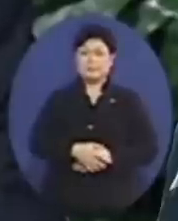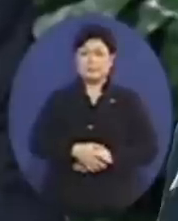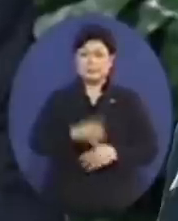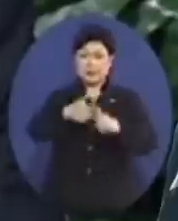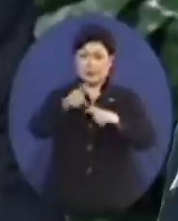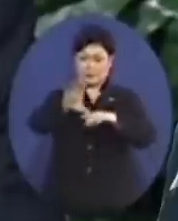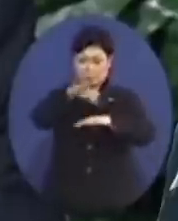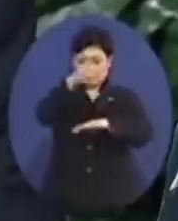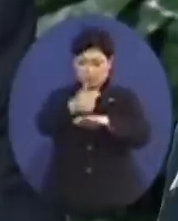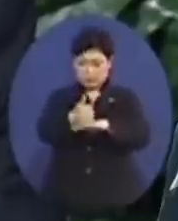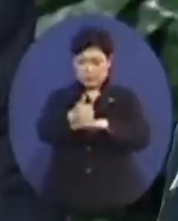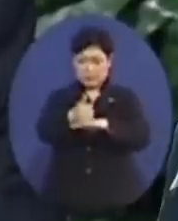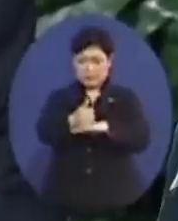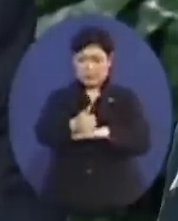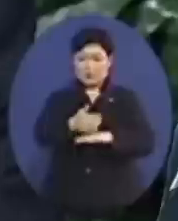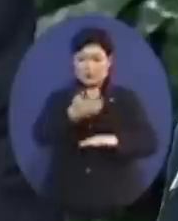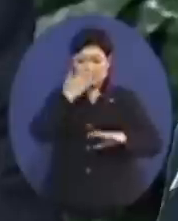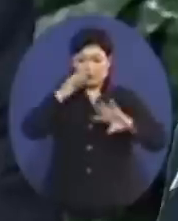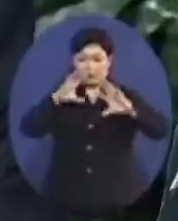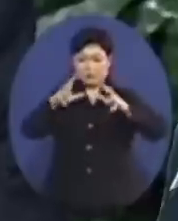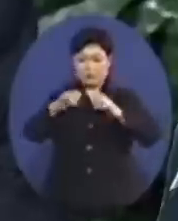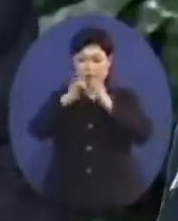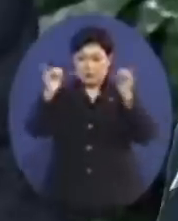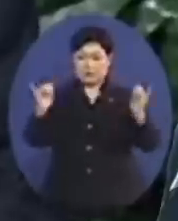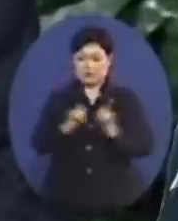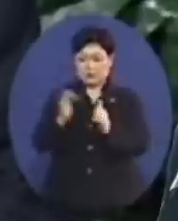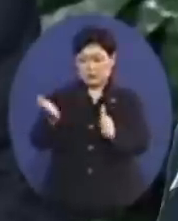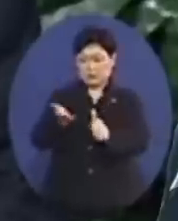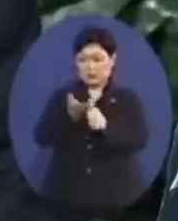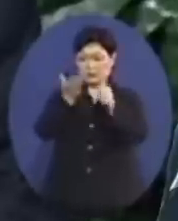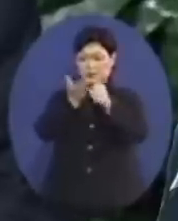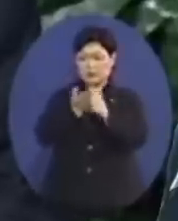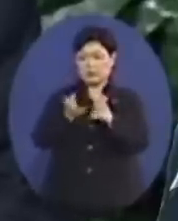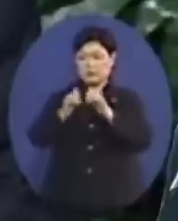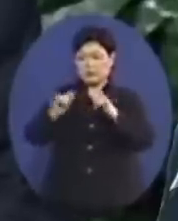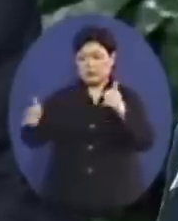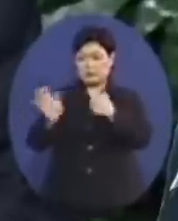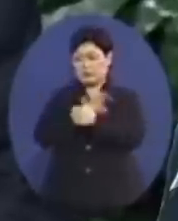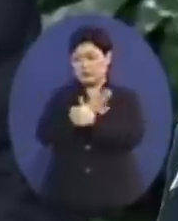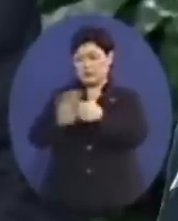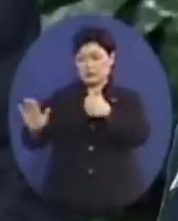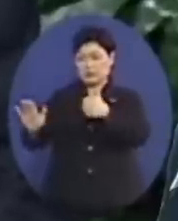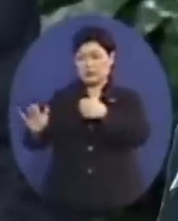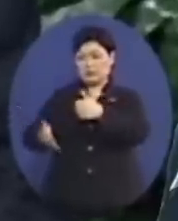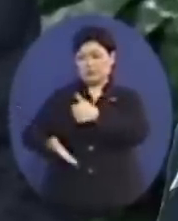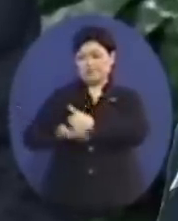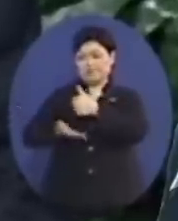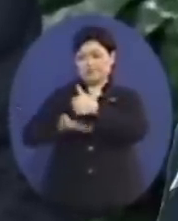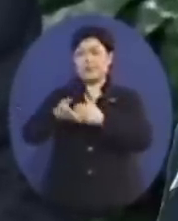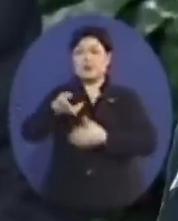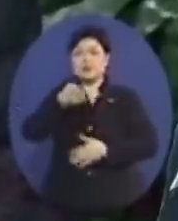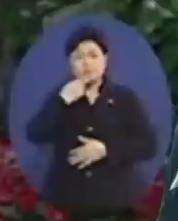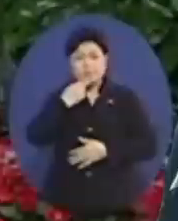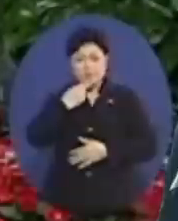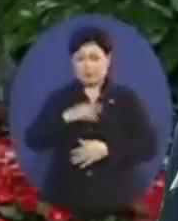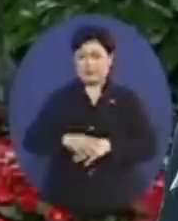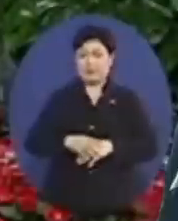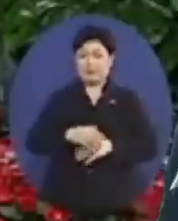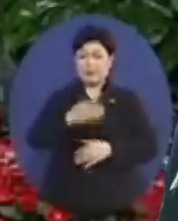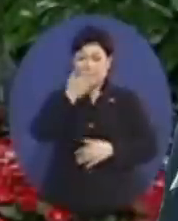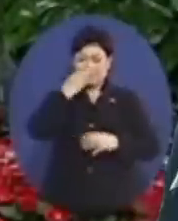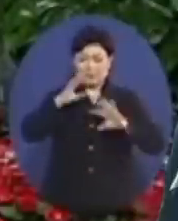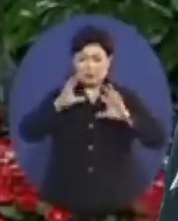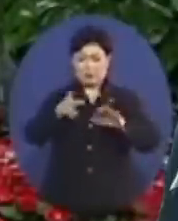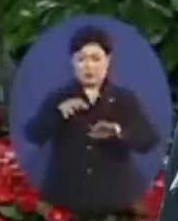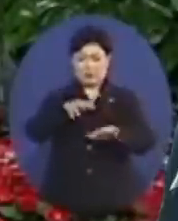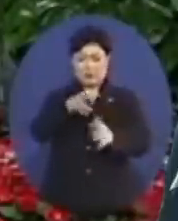예수 그리스도는 유대 사회에서 자라면서 인간들의 대접을 받지 못했습니다. 유대교의 제도와 조직 안에서